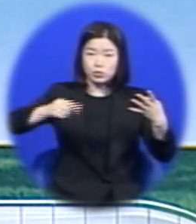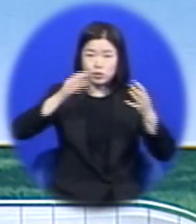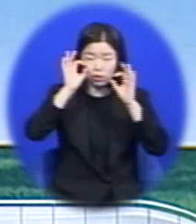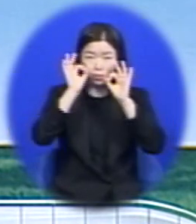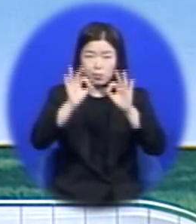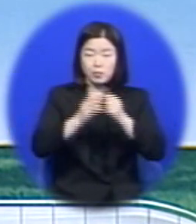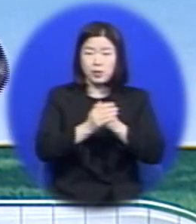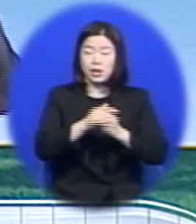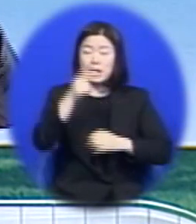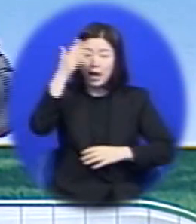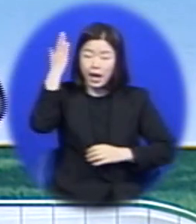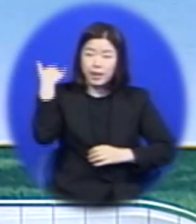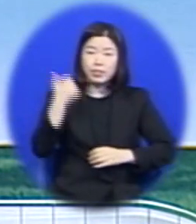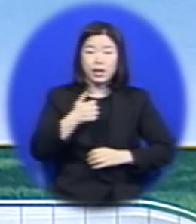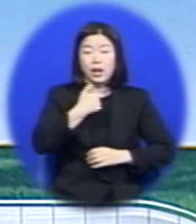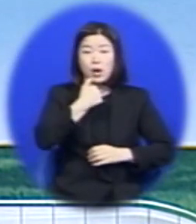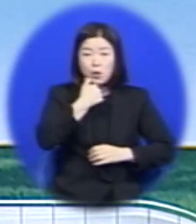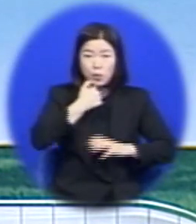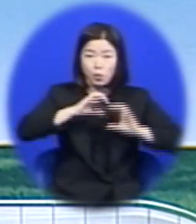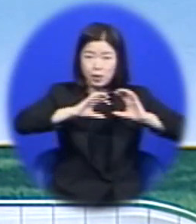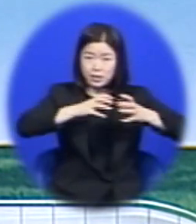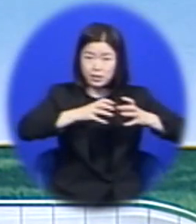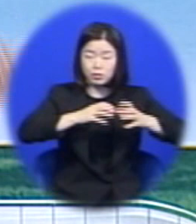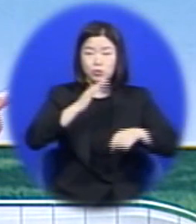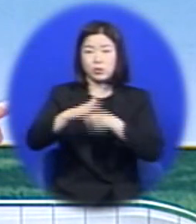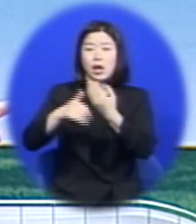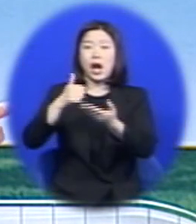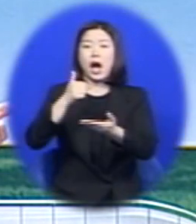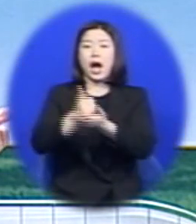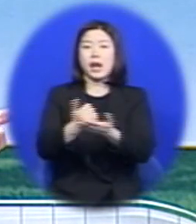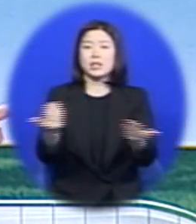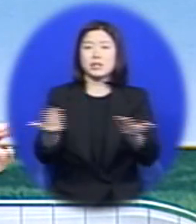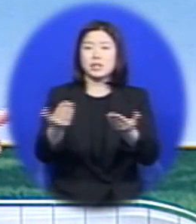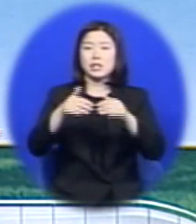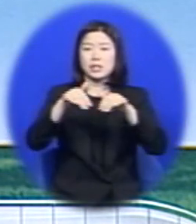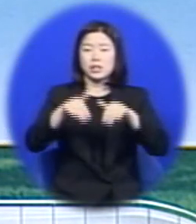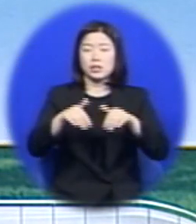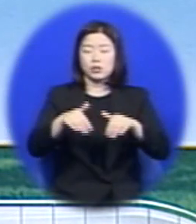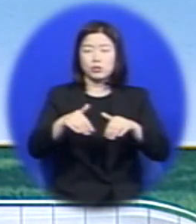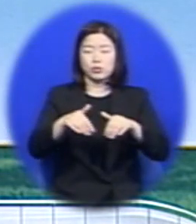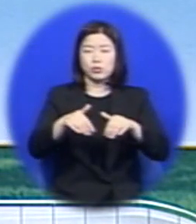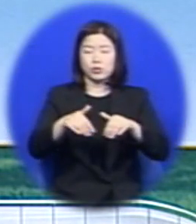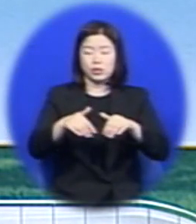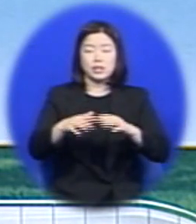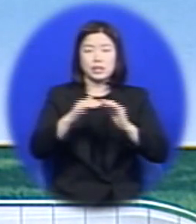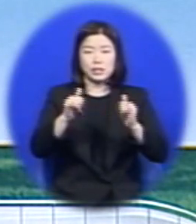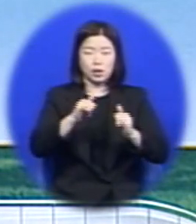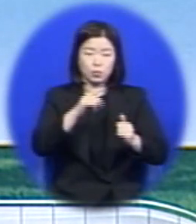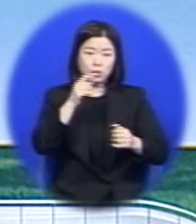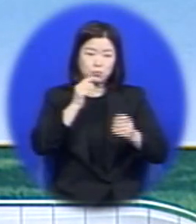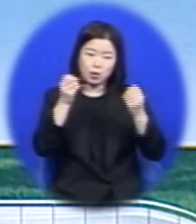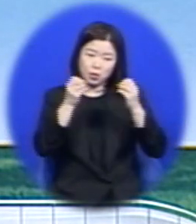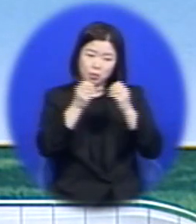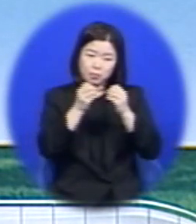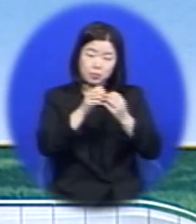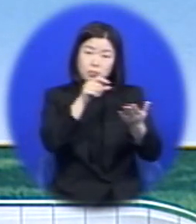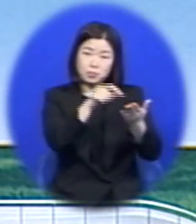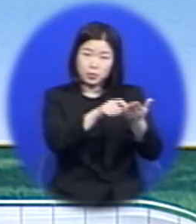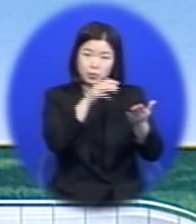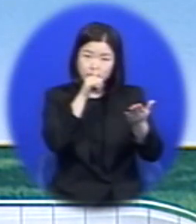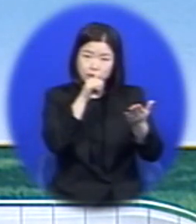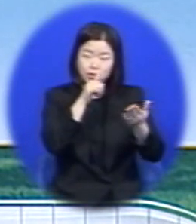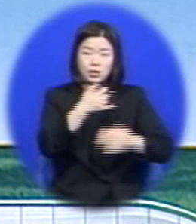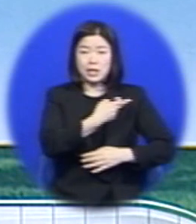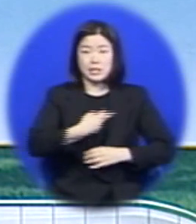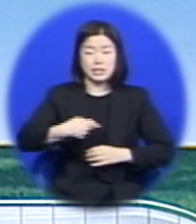당시에 이 로마 제국을 하나님의 일꾼이라고 이렇게 사도 바울은 표현을 했습니다. 사도